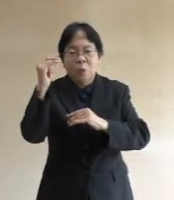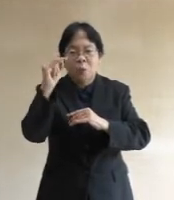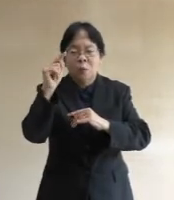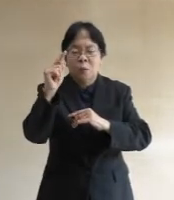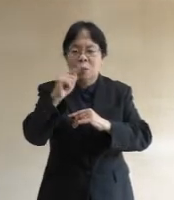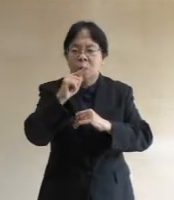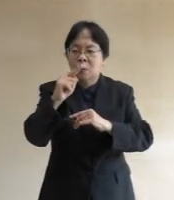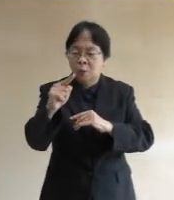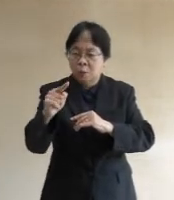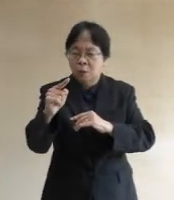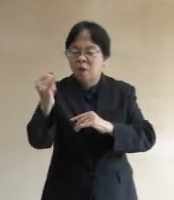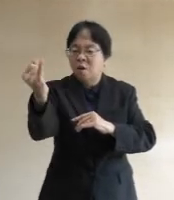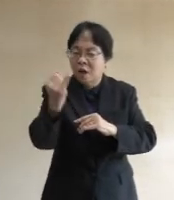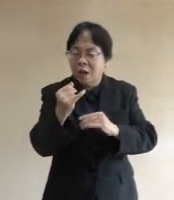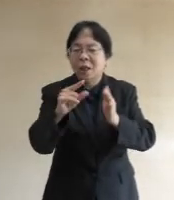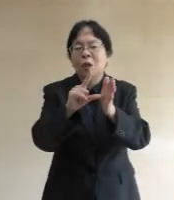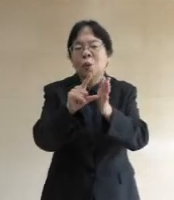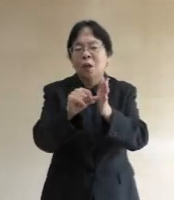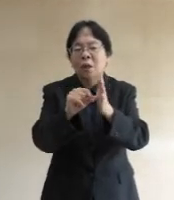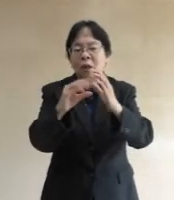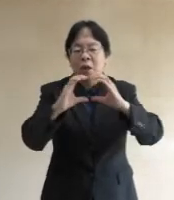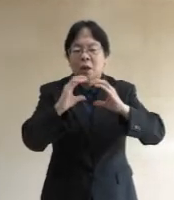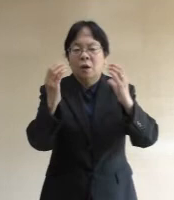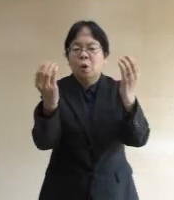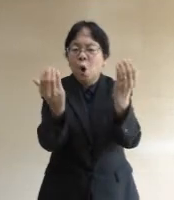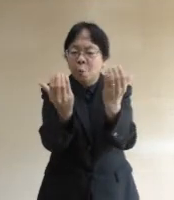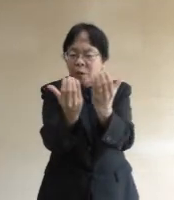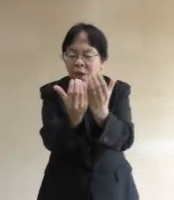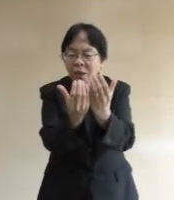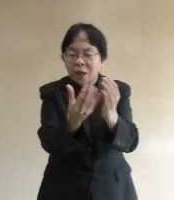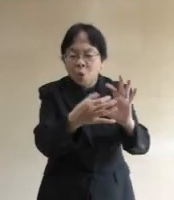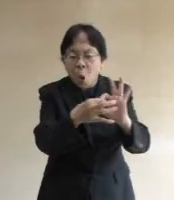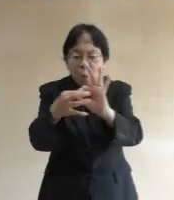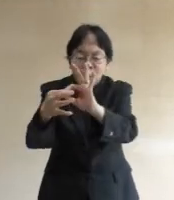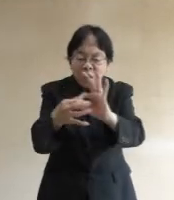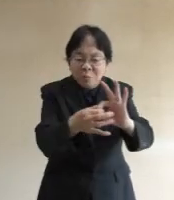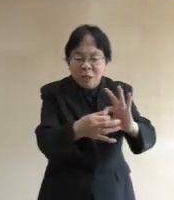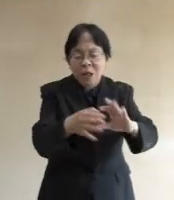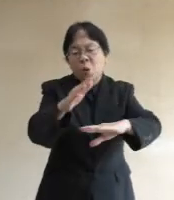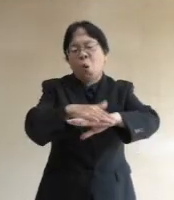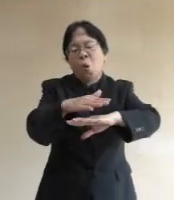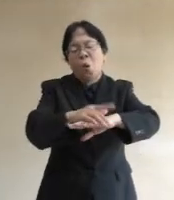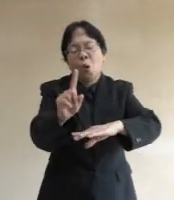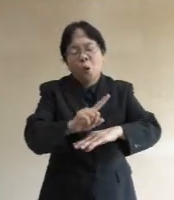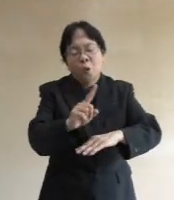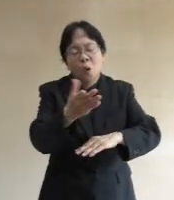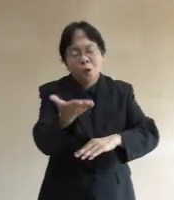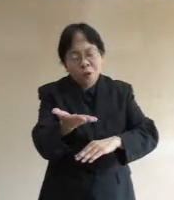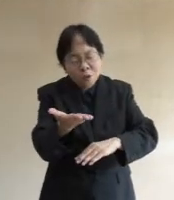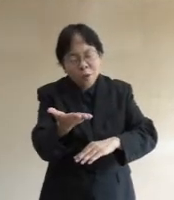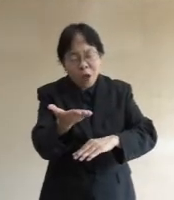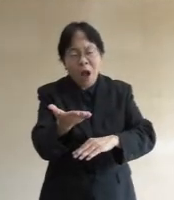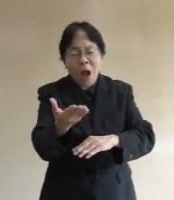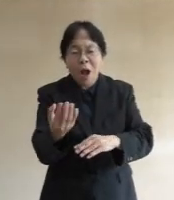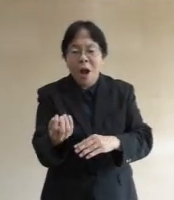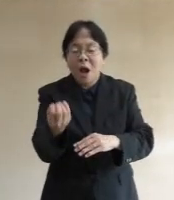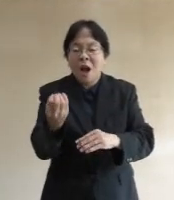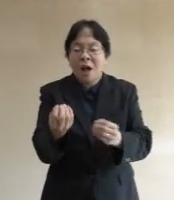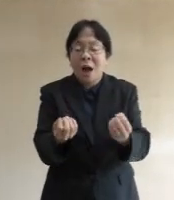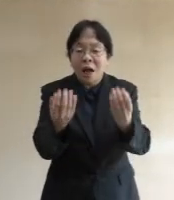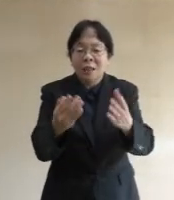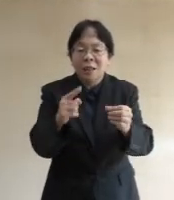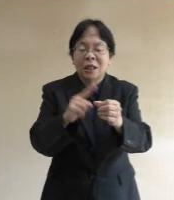ュニティに結びつけていくかっていうこと、今ちょうどあのそういう話がまあ新年度にな